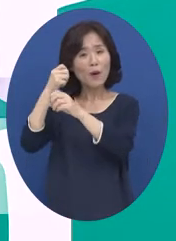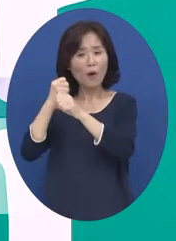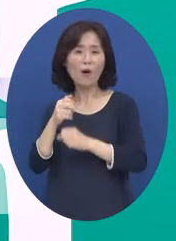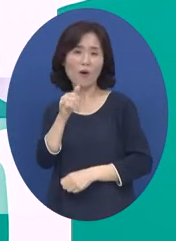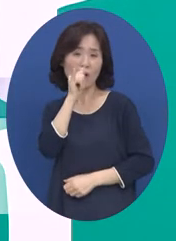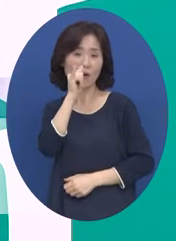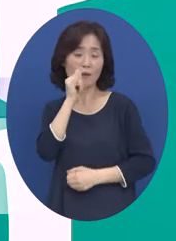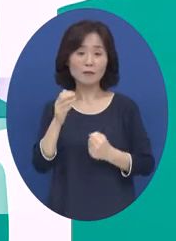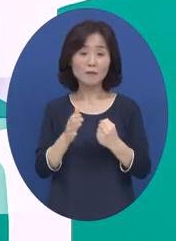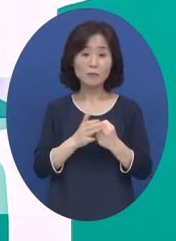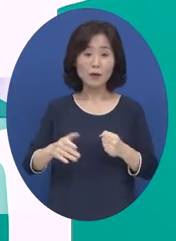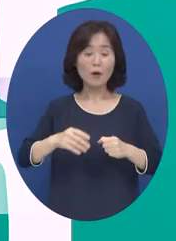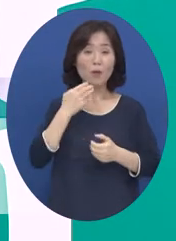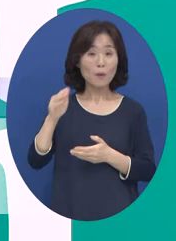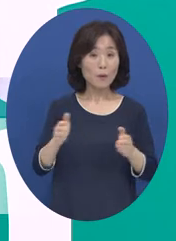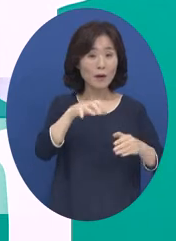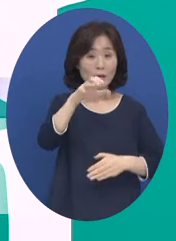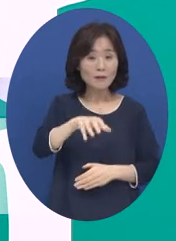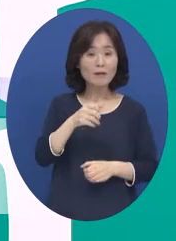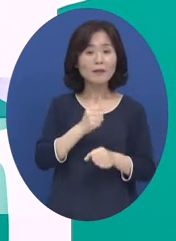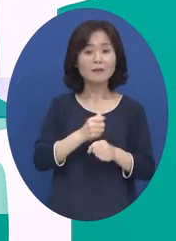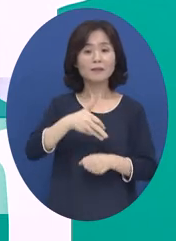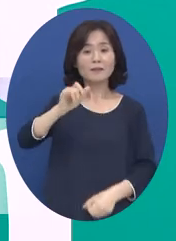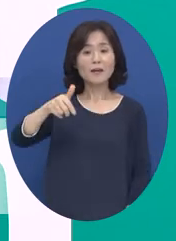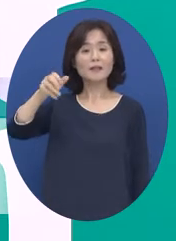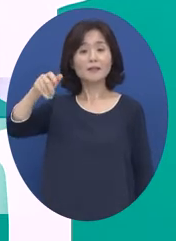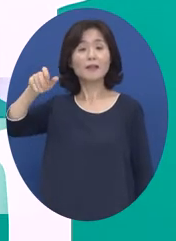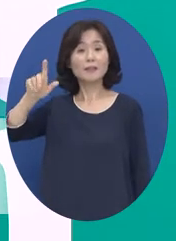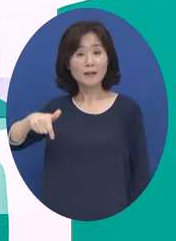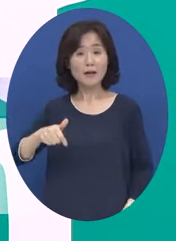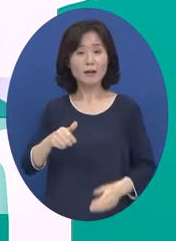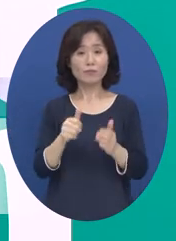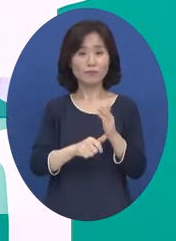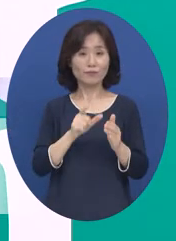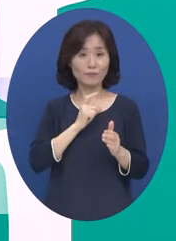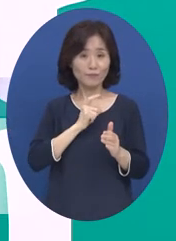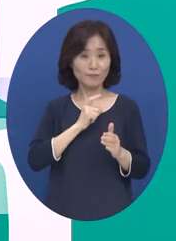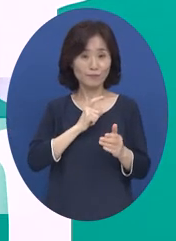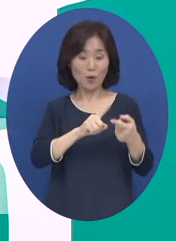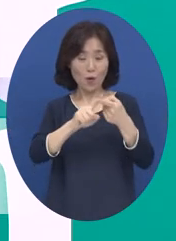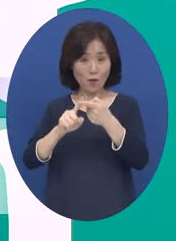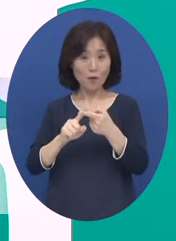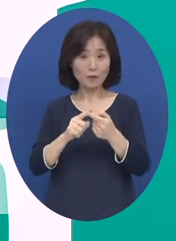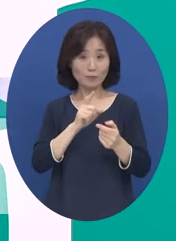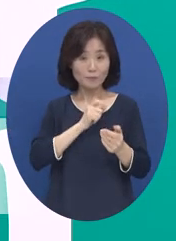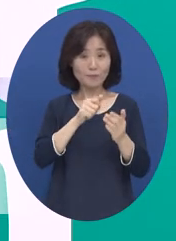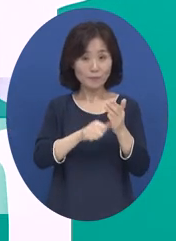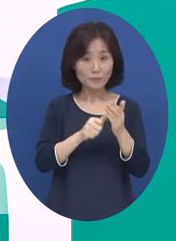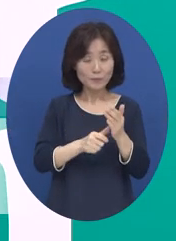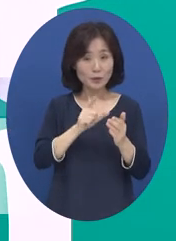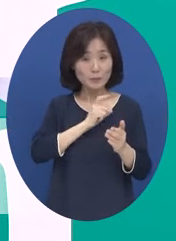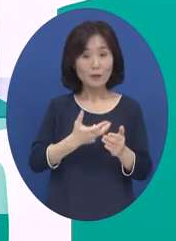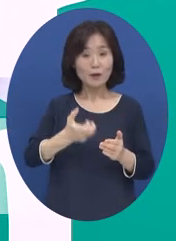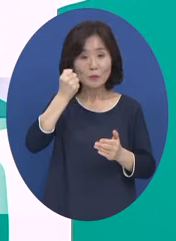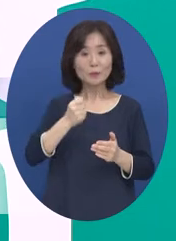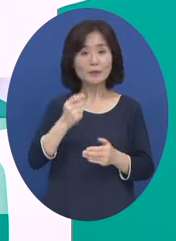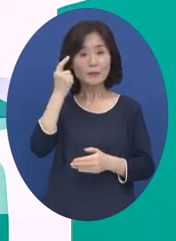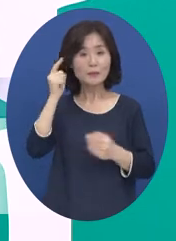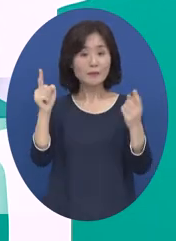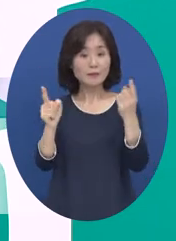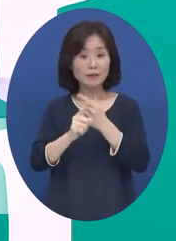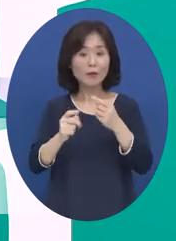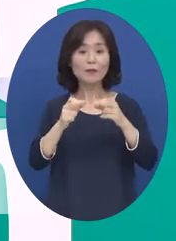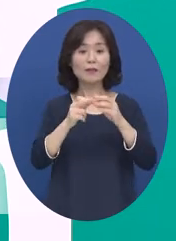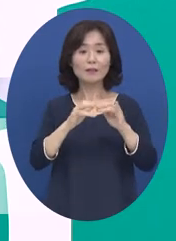있기 때문에 이 도에서 하는 이 착착착이라는 공동 브랜드를 통해서 인식 개선 및 장애인